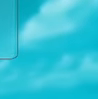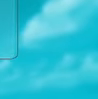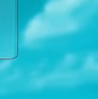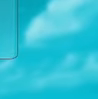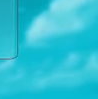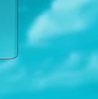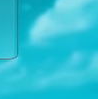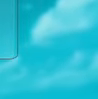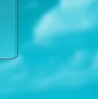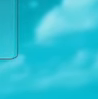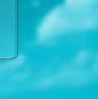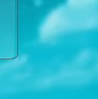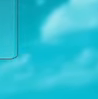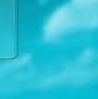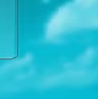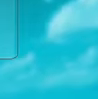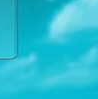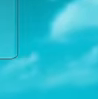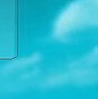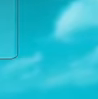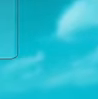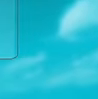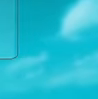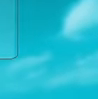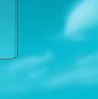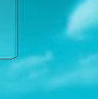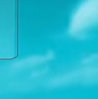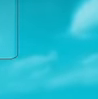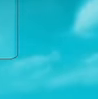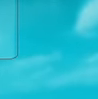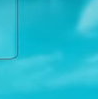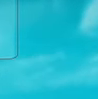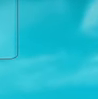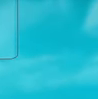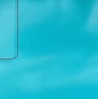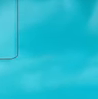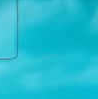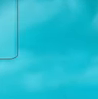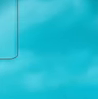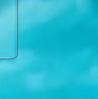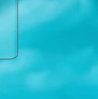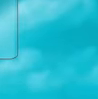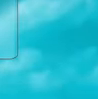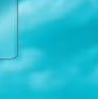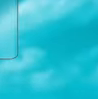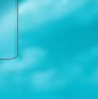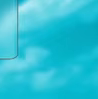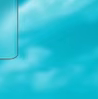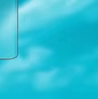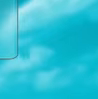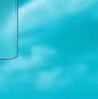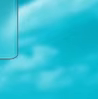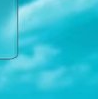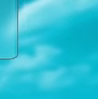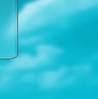В Кармакшинском районе также днем плюс 6, ночью минус 3. В Жалагашском районе днем плюс 7, ночью минус 2.